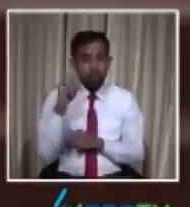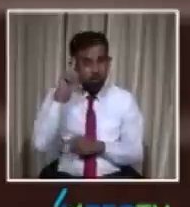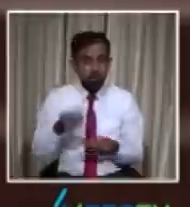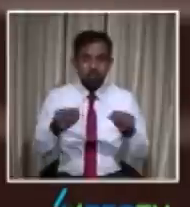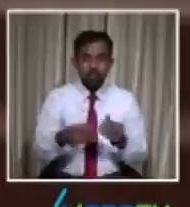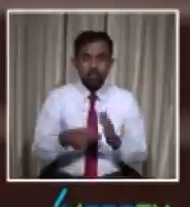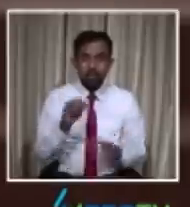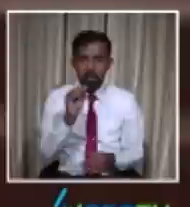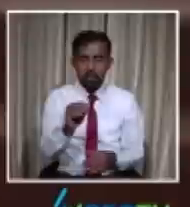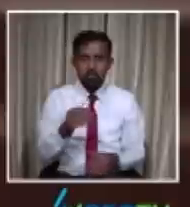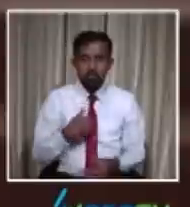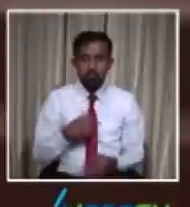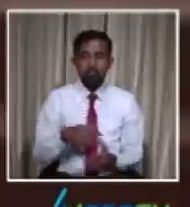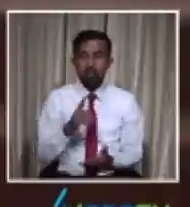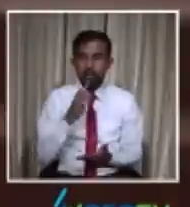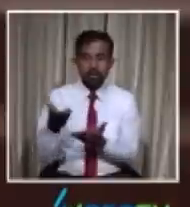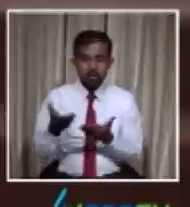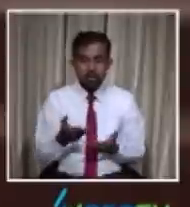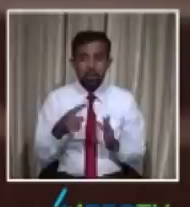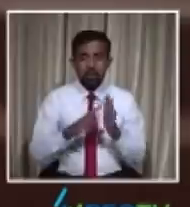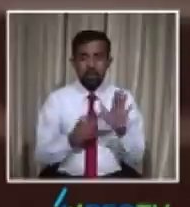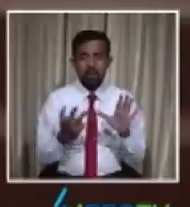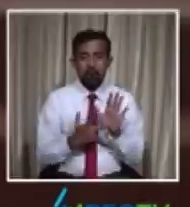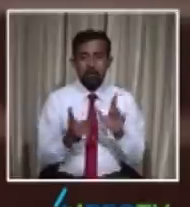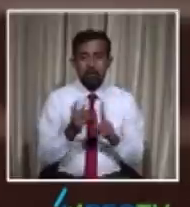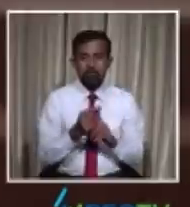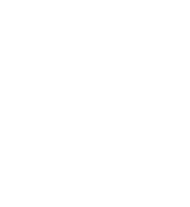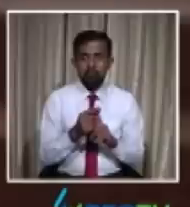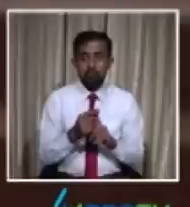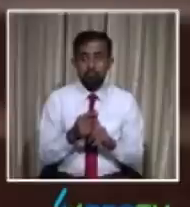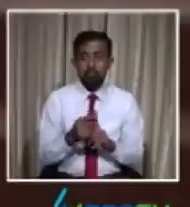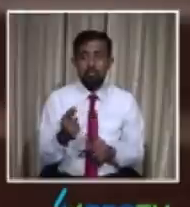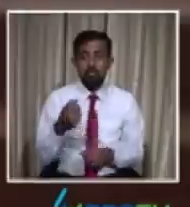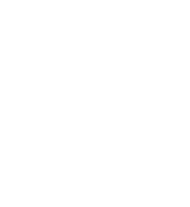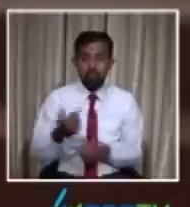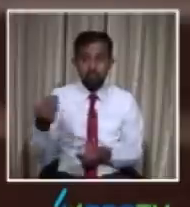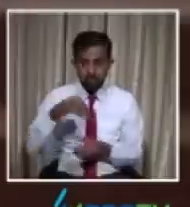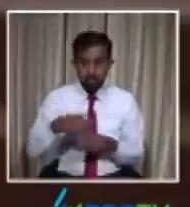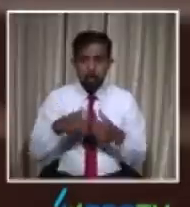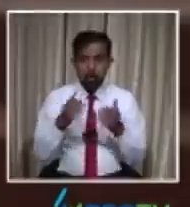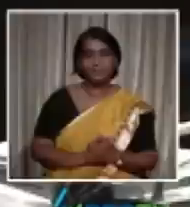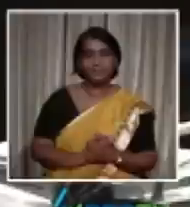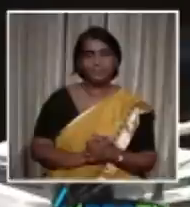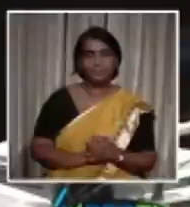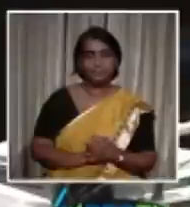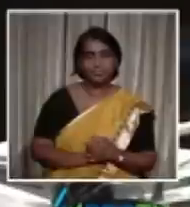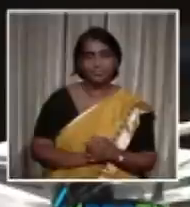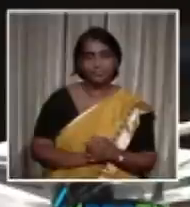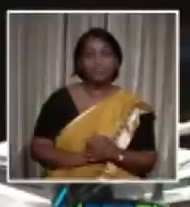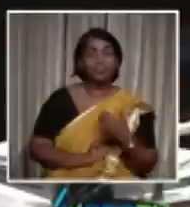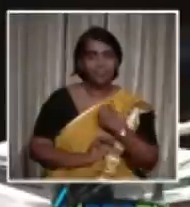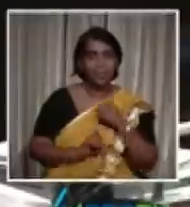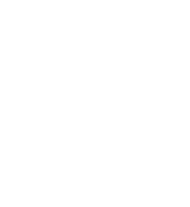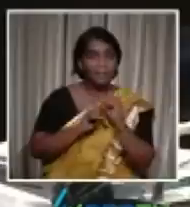කරන්න හදනවා නම් මම ආරාධනා කරනවා ජනතා විමුක්ති පෙරමුණේ ගොඩවිලා මේ සර්වපාක්ෂික ආණ්ඩුවට එක්කහුව වෙන්න කියලා මම ප්‍රසන්න